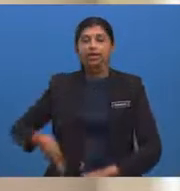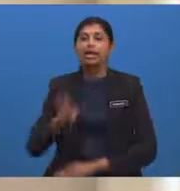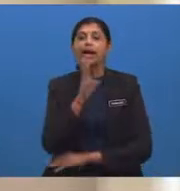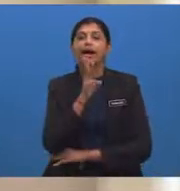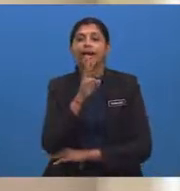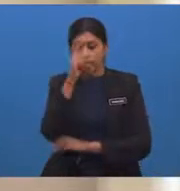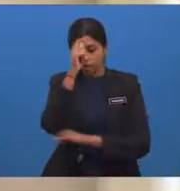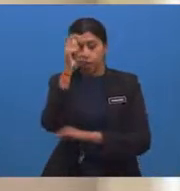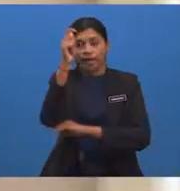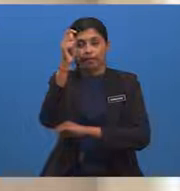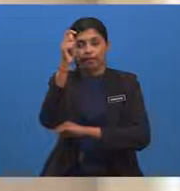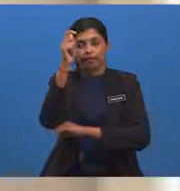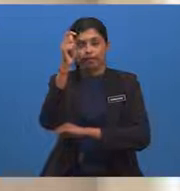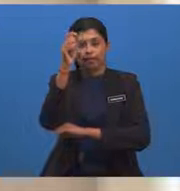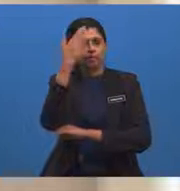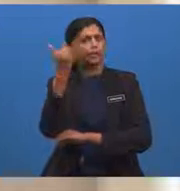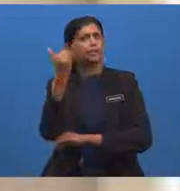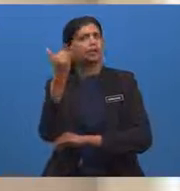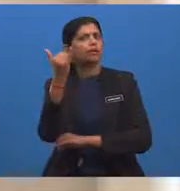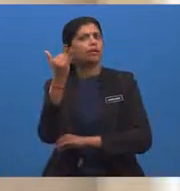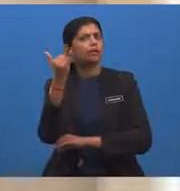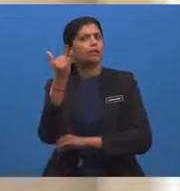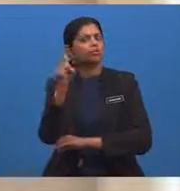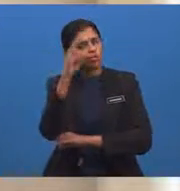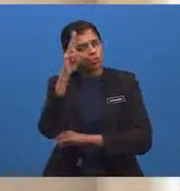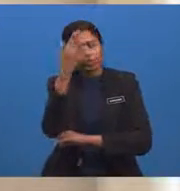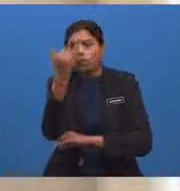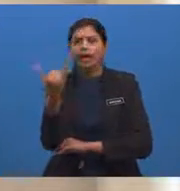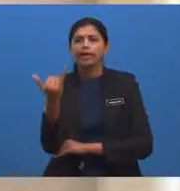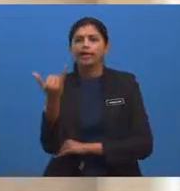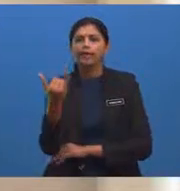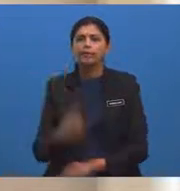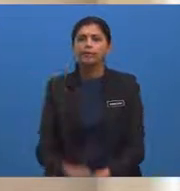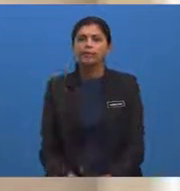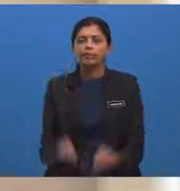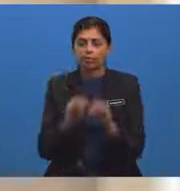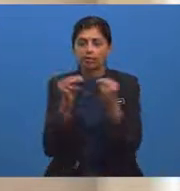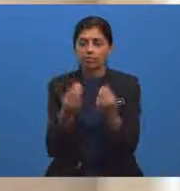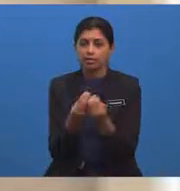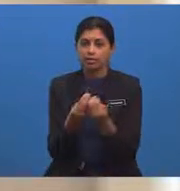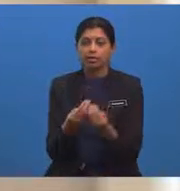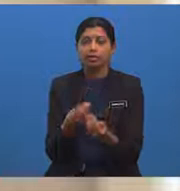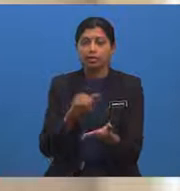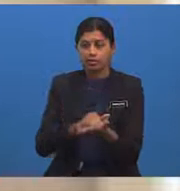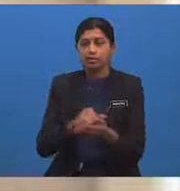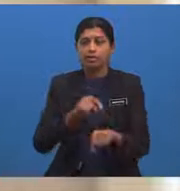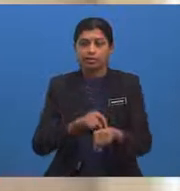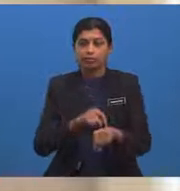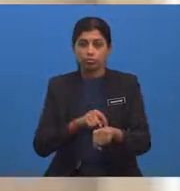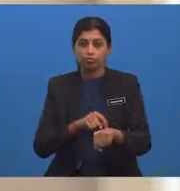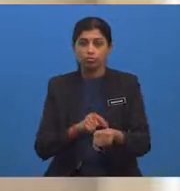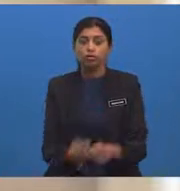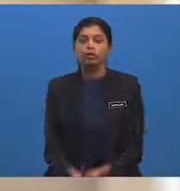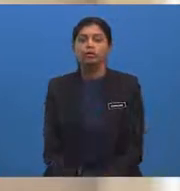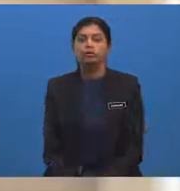dianggap sebagai titisan dewa dan mesti dihormati? Hal ini kerana masyarakat pada masa itu